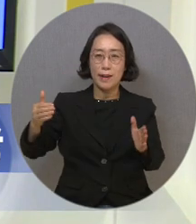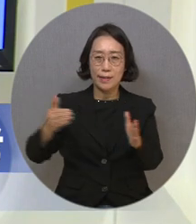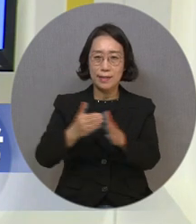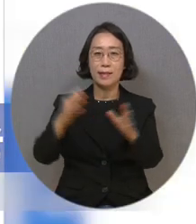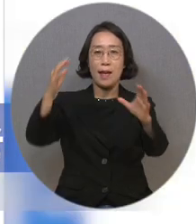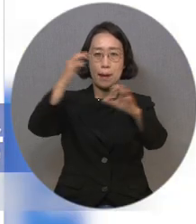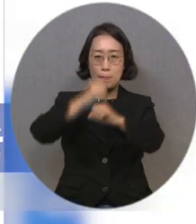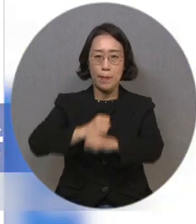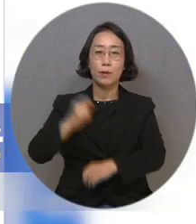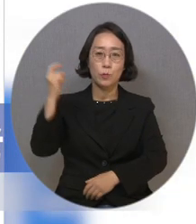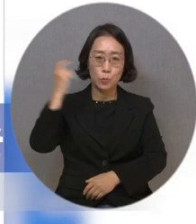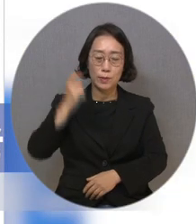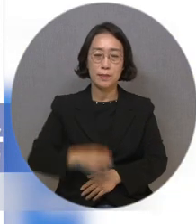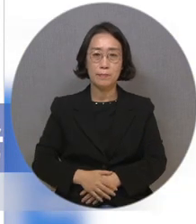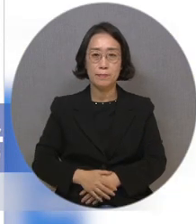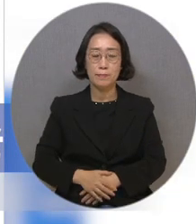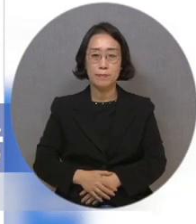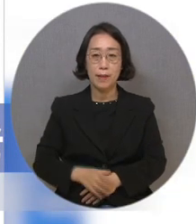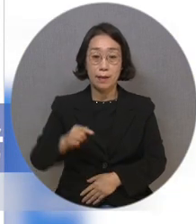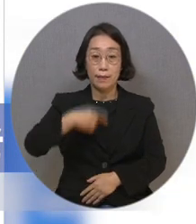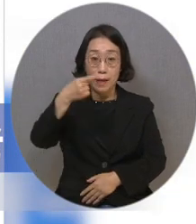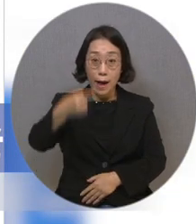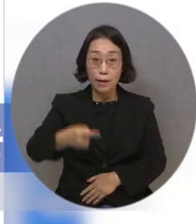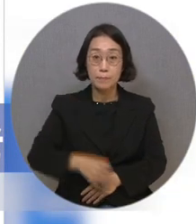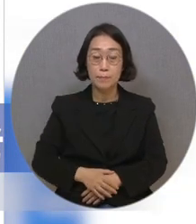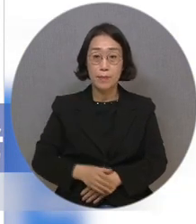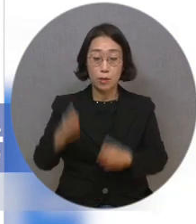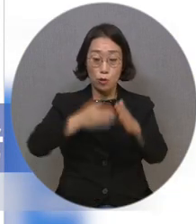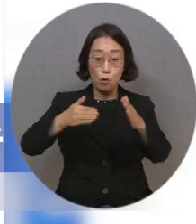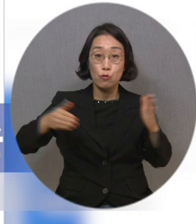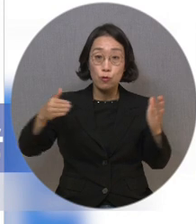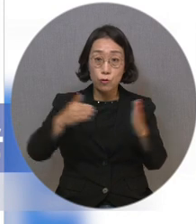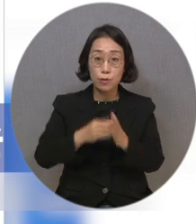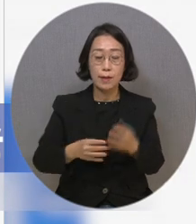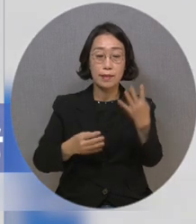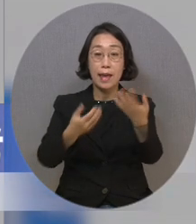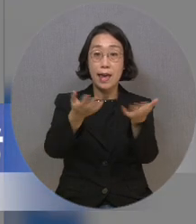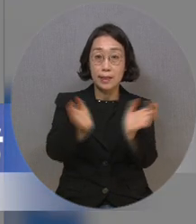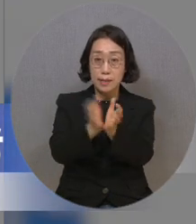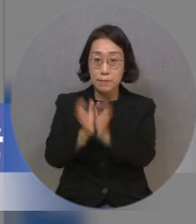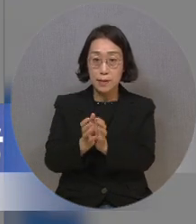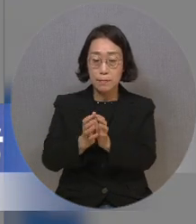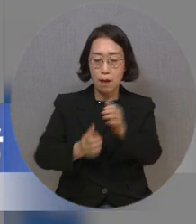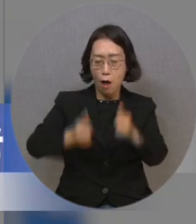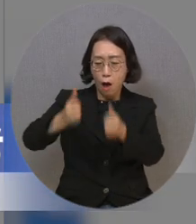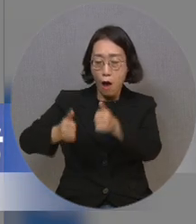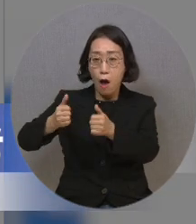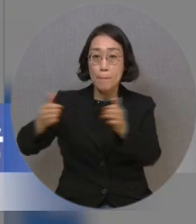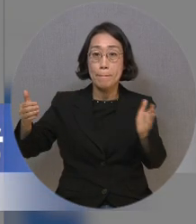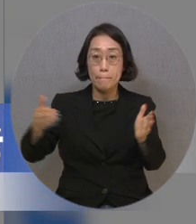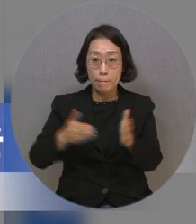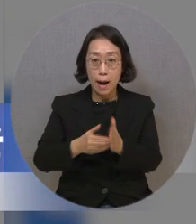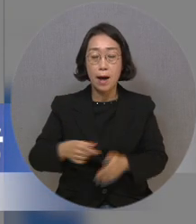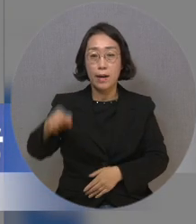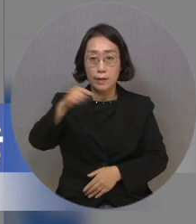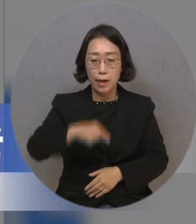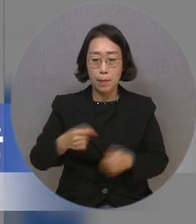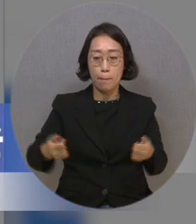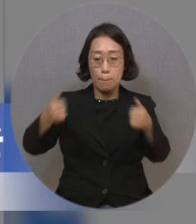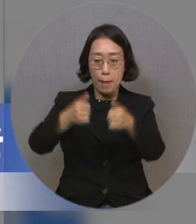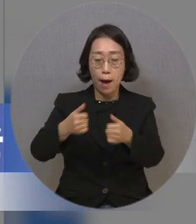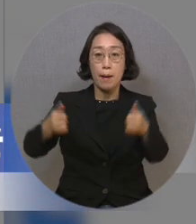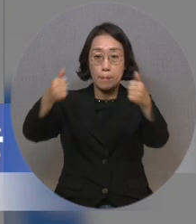내렸다는 소식입니다. 포스트 시즌은 더블 라운드 로빈으로 4개 팀 간의 순위를 가린 뒤 플레이오프를 치르는